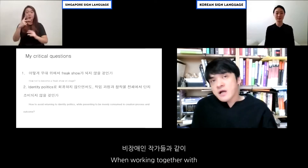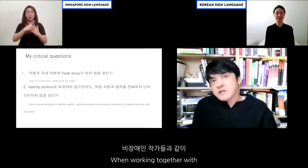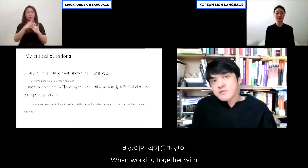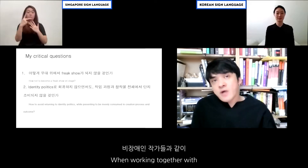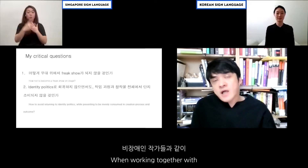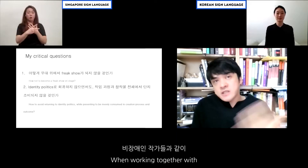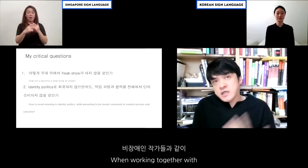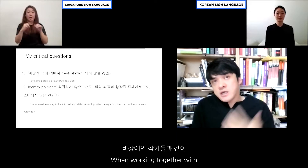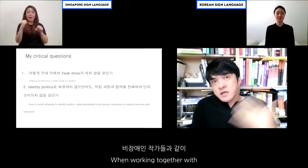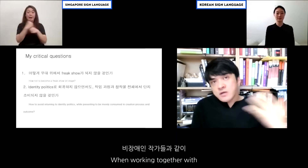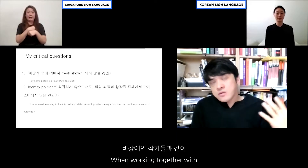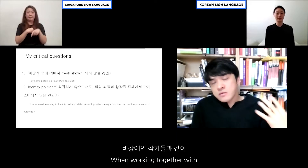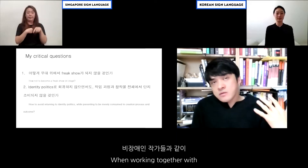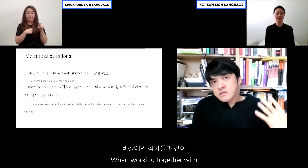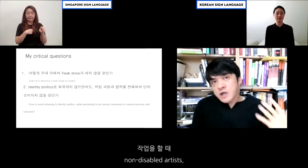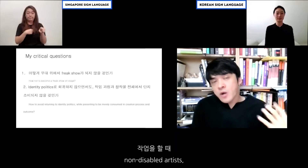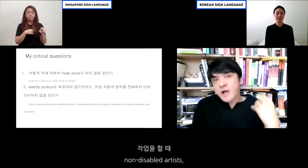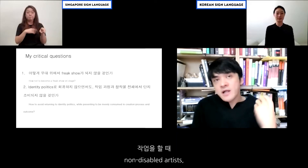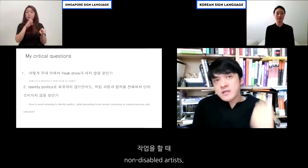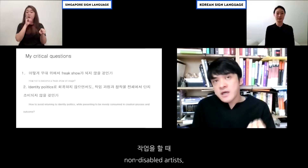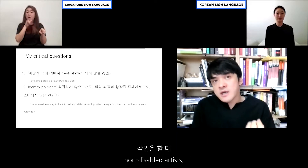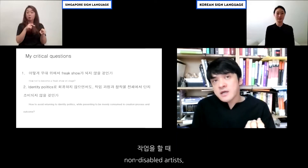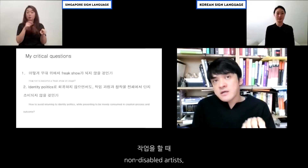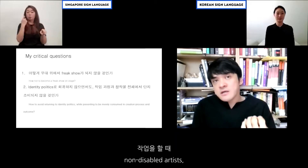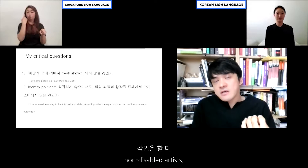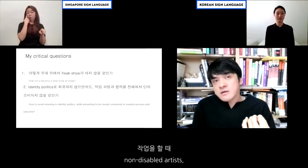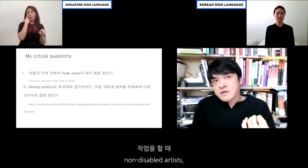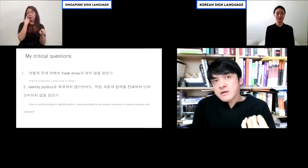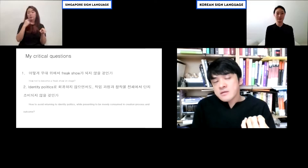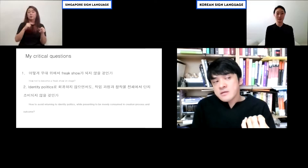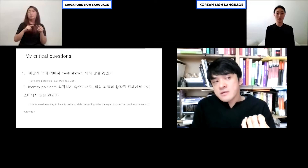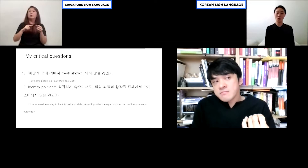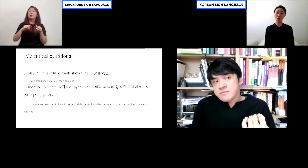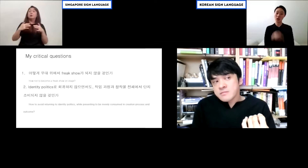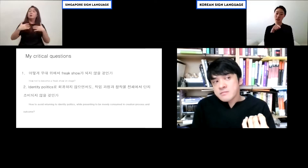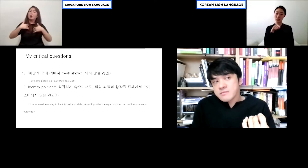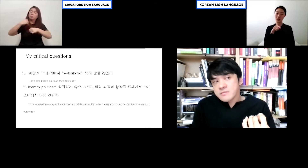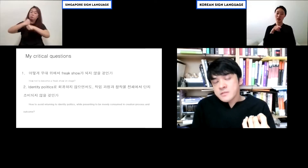비장애인 작가들과 같이 작업을 할 때